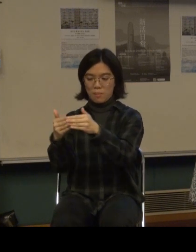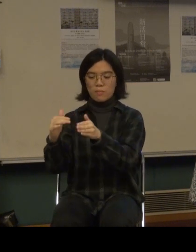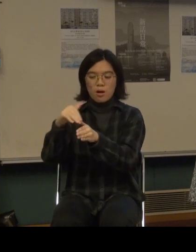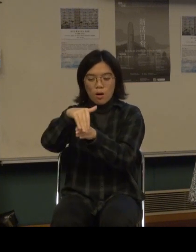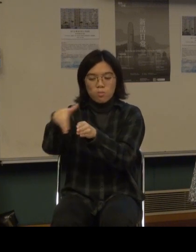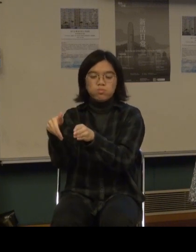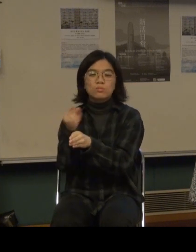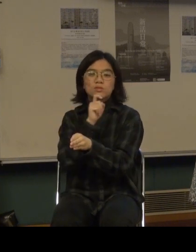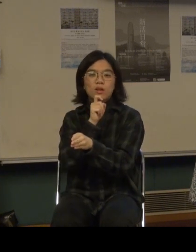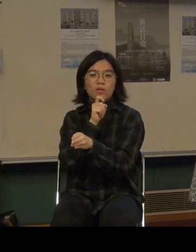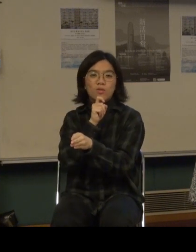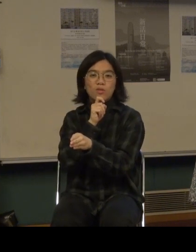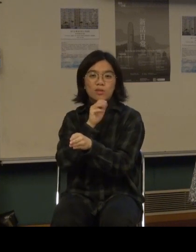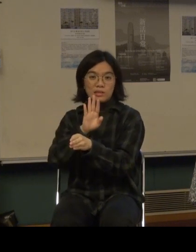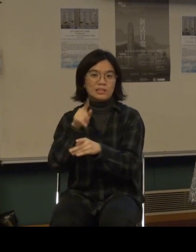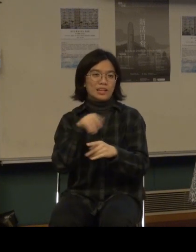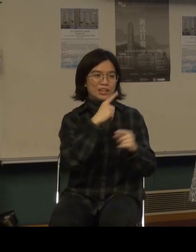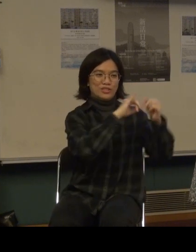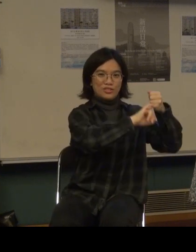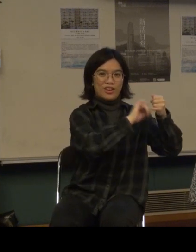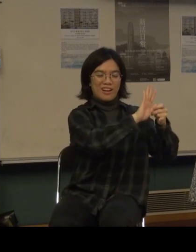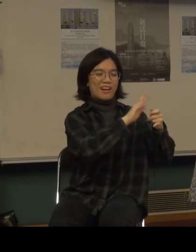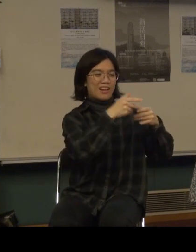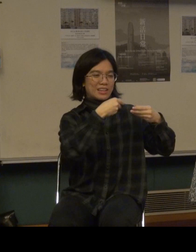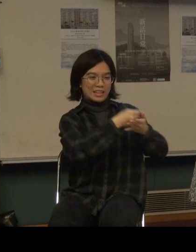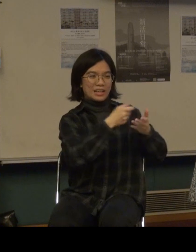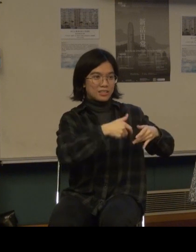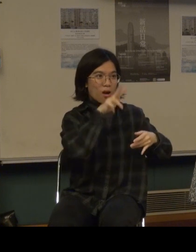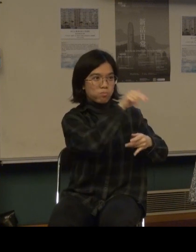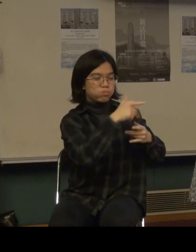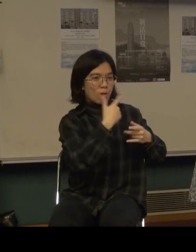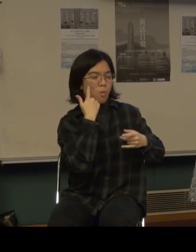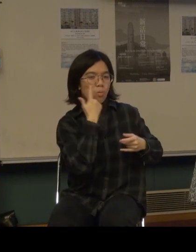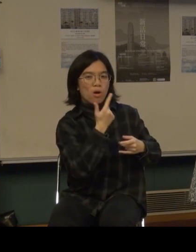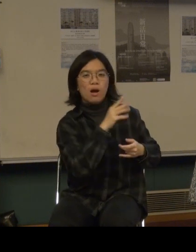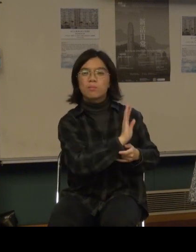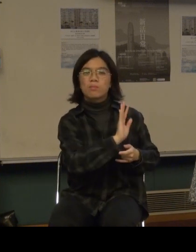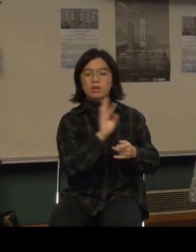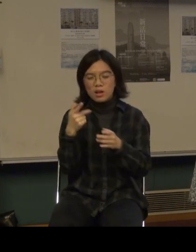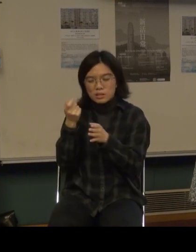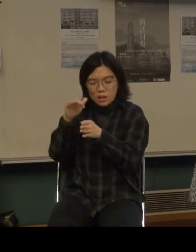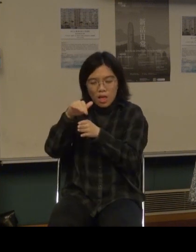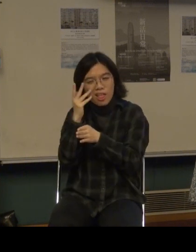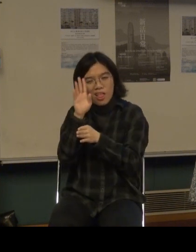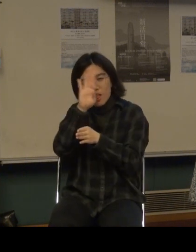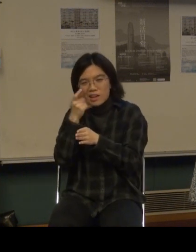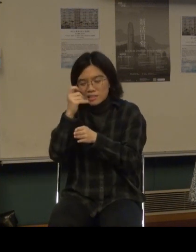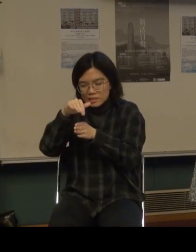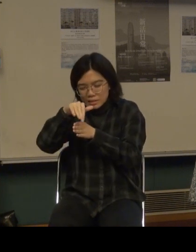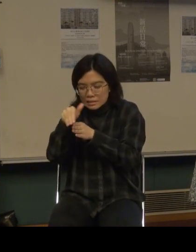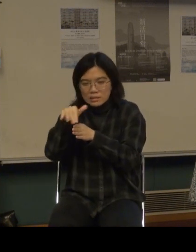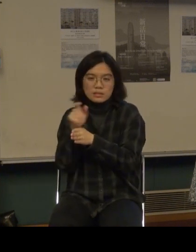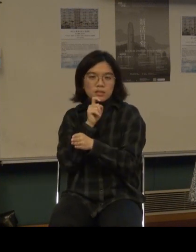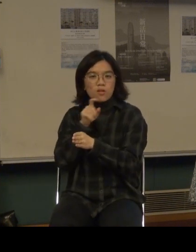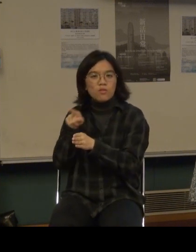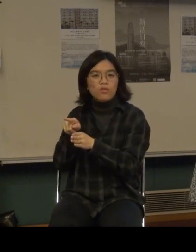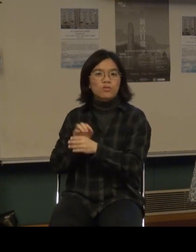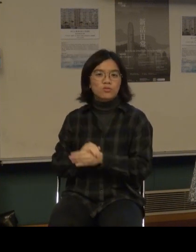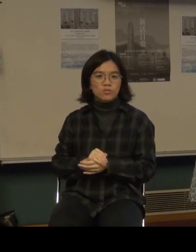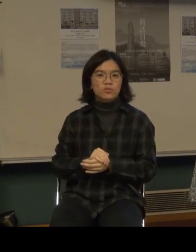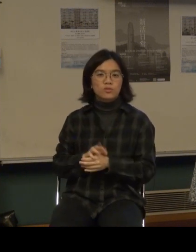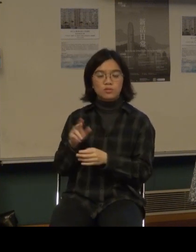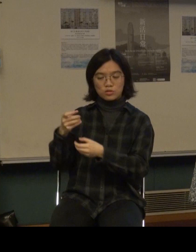冇呢兩個上海街市咁誇張，或者冇呢個灣仔街市咁誇張，但係你都會見到佢收圓嘅部分。佢嘅柱喺